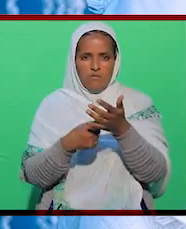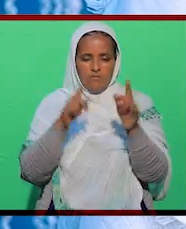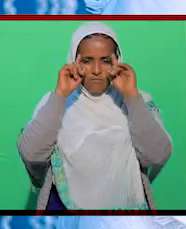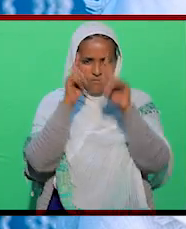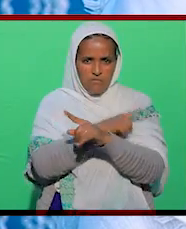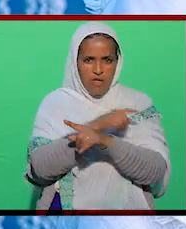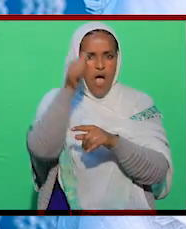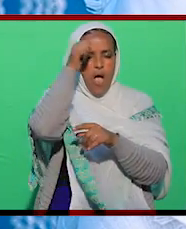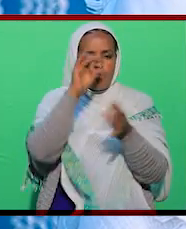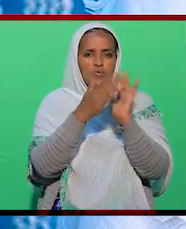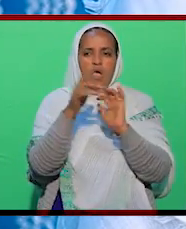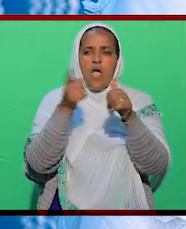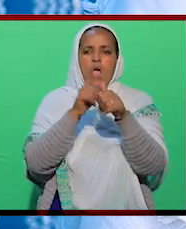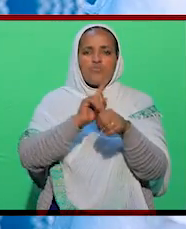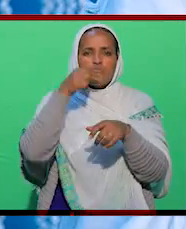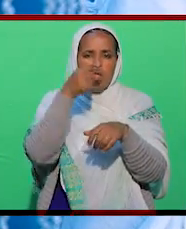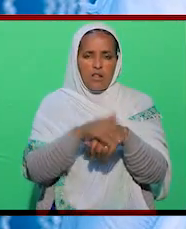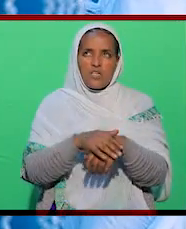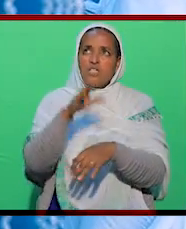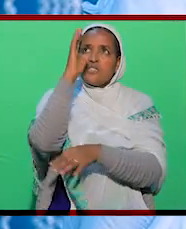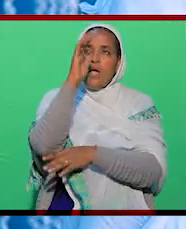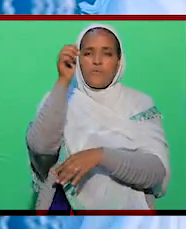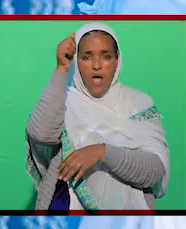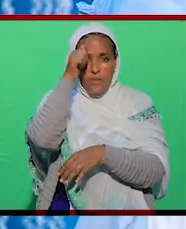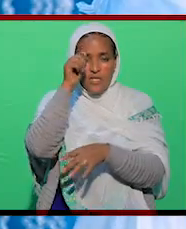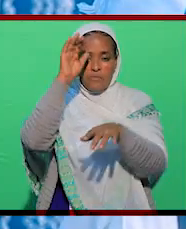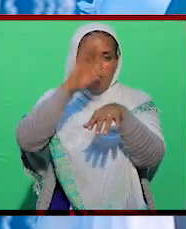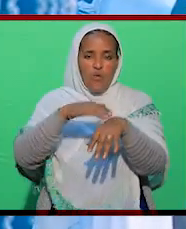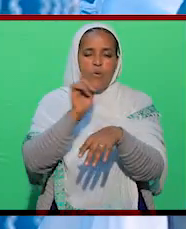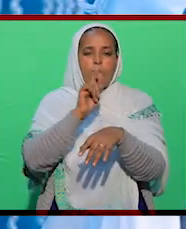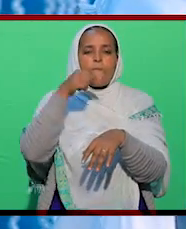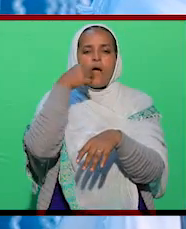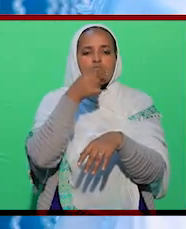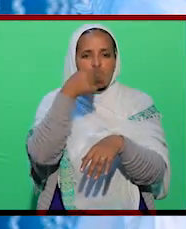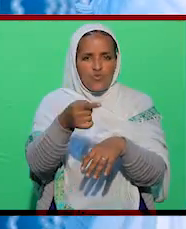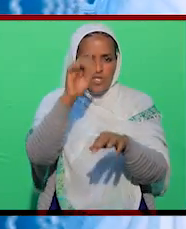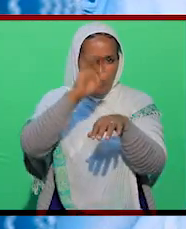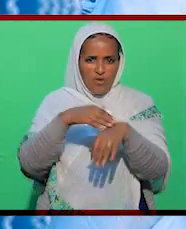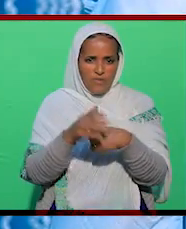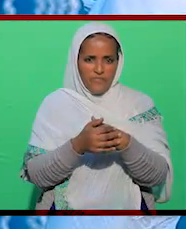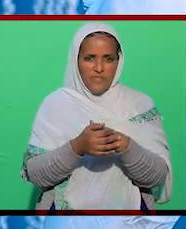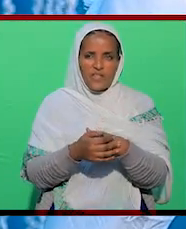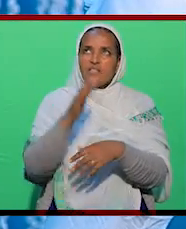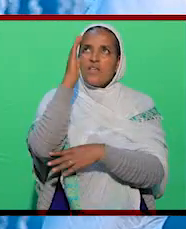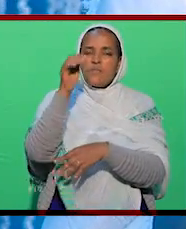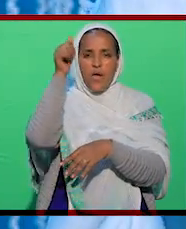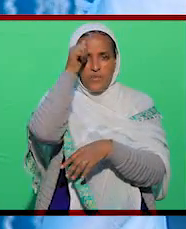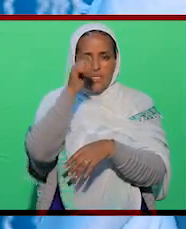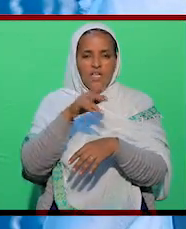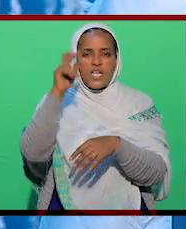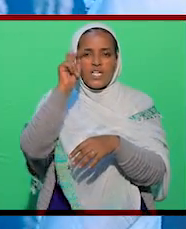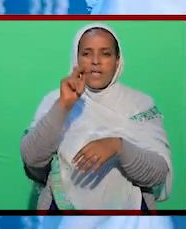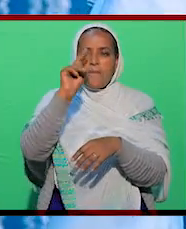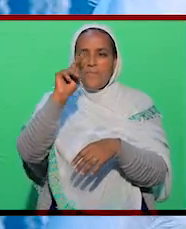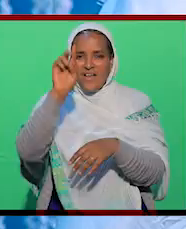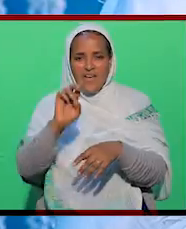ደመቀ ሳይሆን ቀረና አብይ ሆነ እና ምን አሉ? እንደውም አንደኛው ምንድን ነው ያለው? እግዚአብሔር አብይን የሚጠራው ማን ብሎ ነው ነው ያለው? እግዚአብሔር